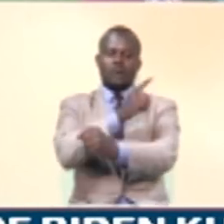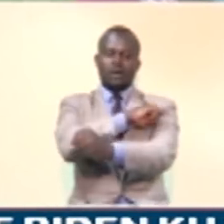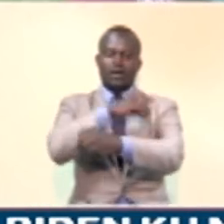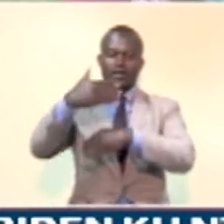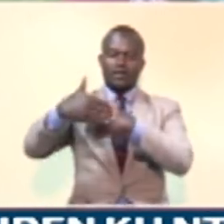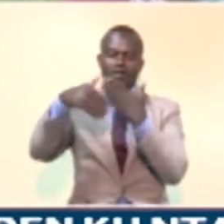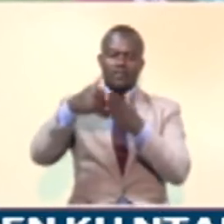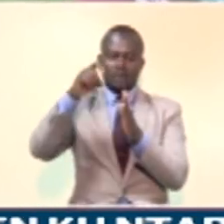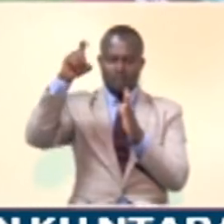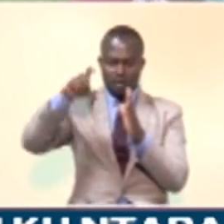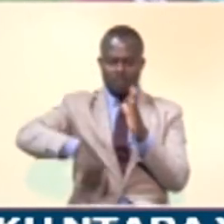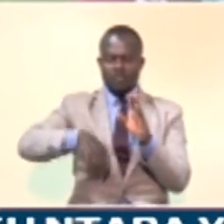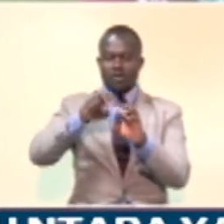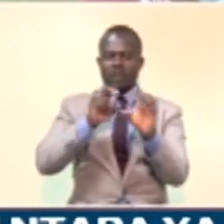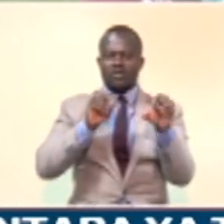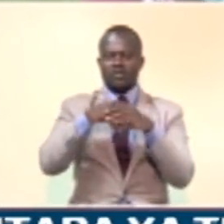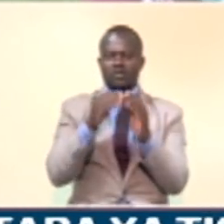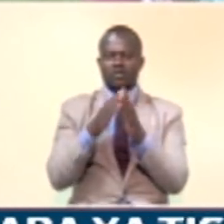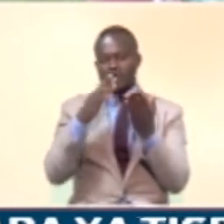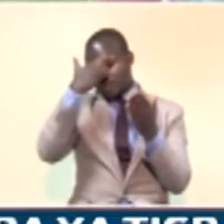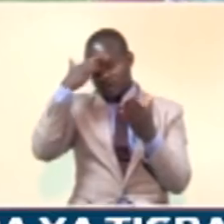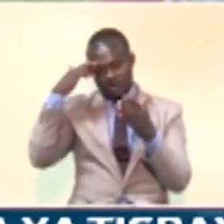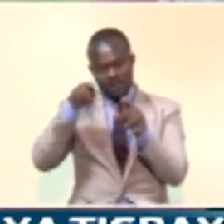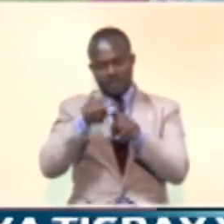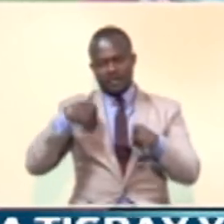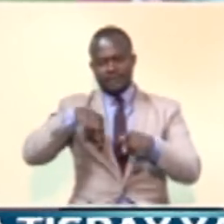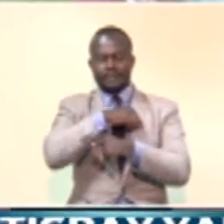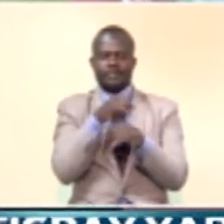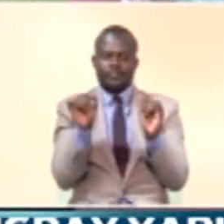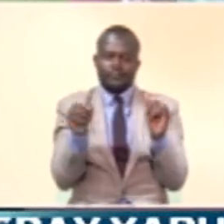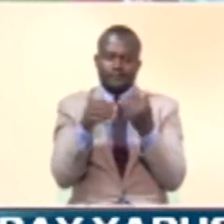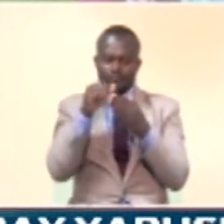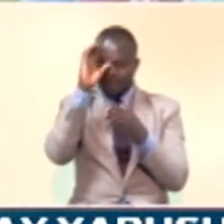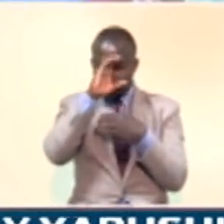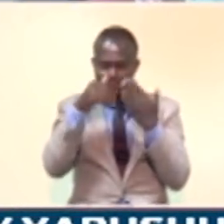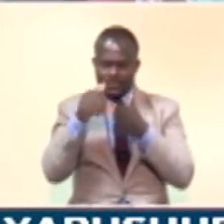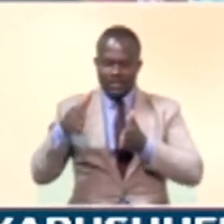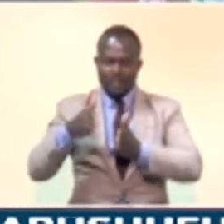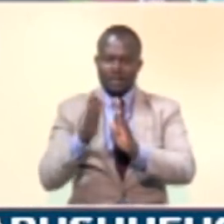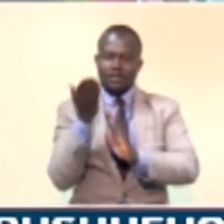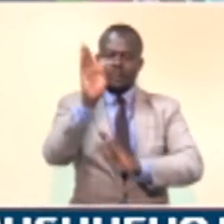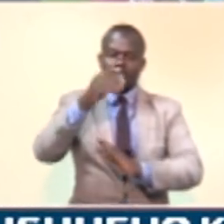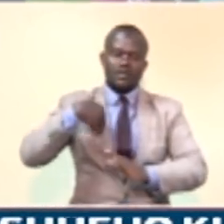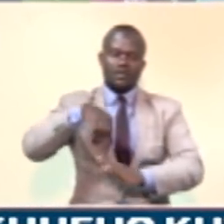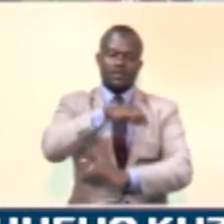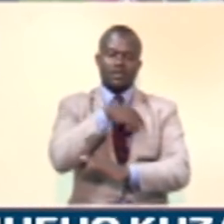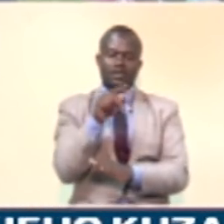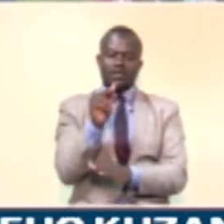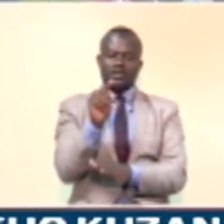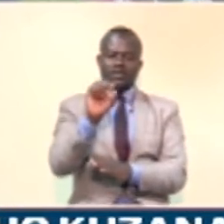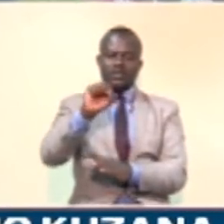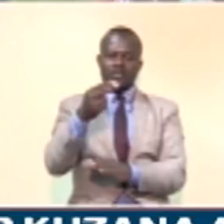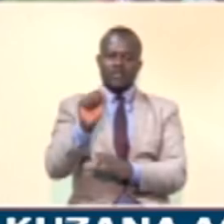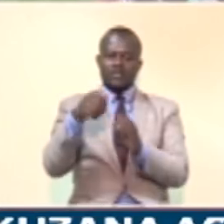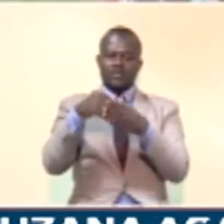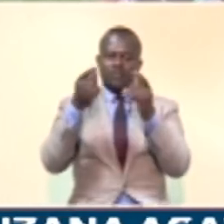zawo bagomba kuba bavuye muri uwo mujyi niyo mpamvu nange nagerageje gushaka inzira itsubizi wanjye Kinshasa none